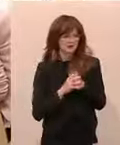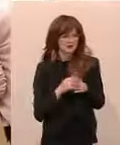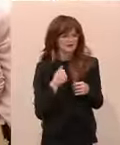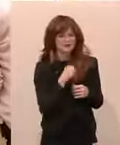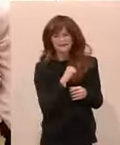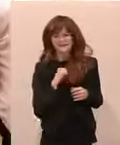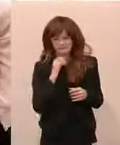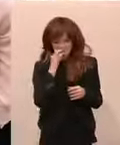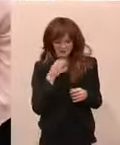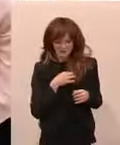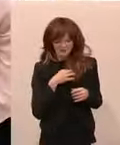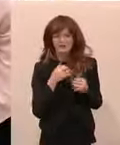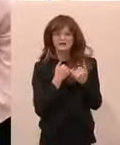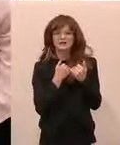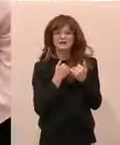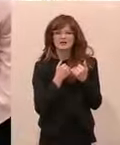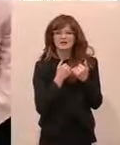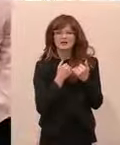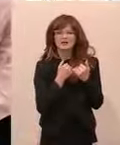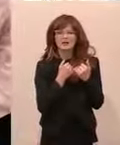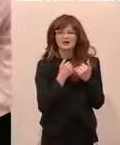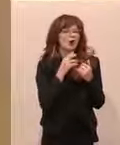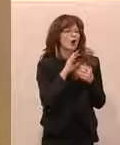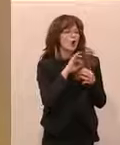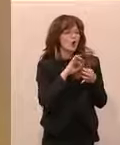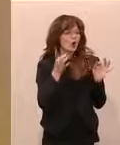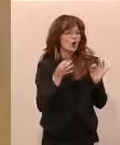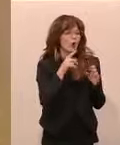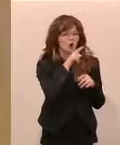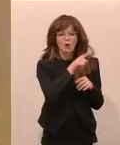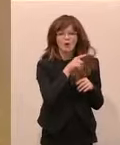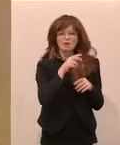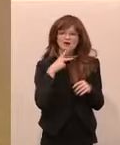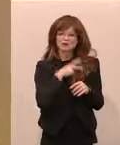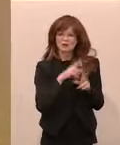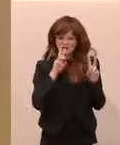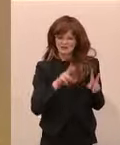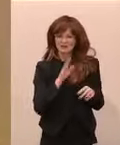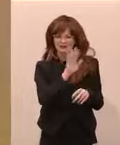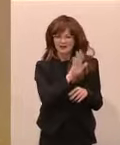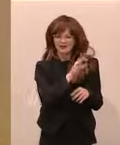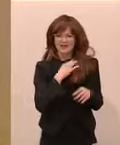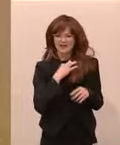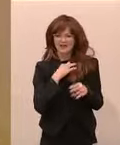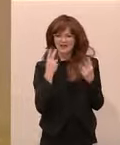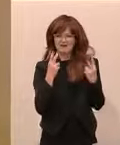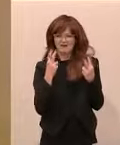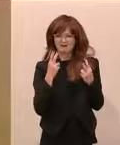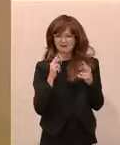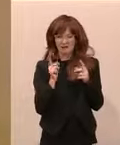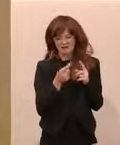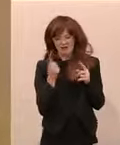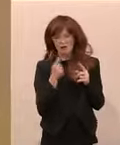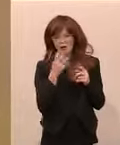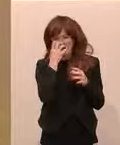wie ernst nimmt eigentlich die SPÖ ihren eigenen Wertekatalog? Und was noch vielleicht hinzukommt, dass